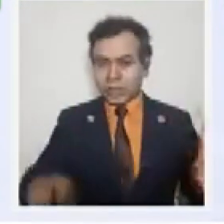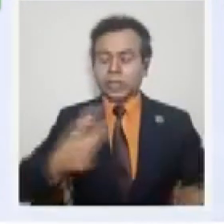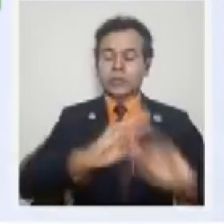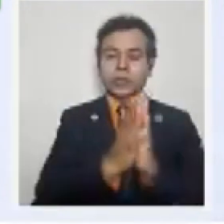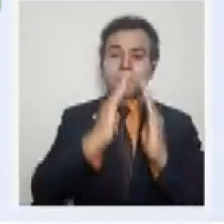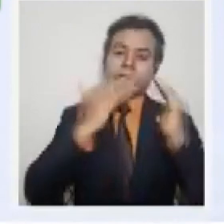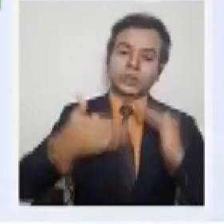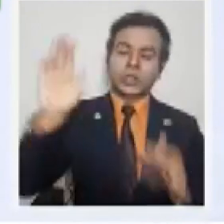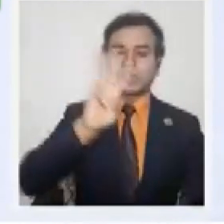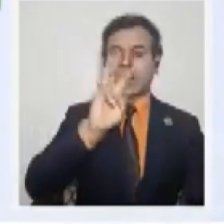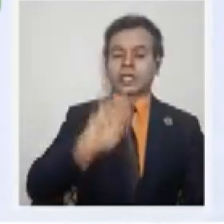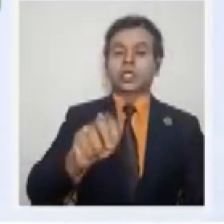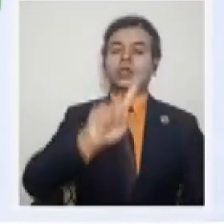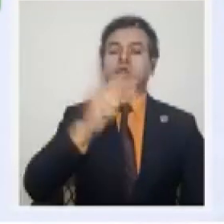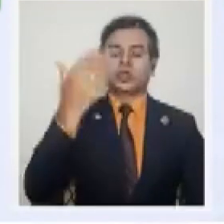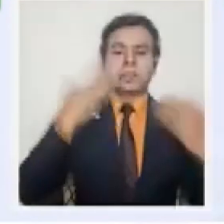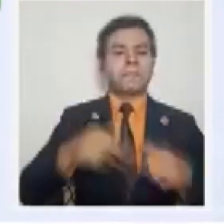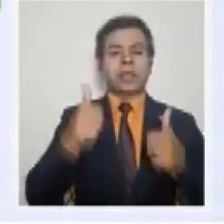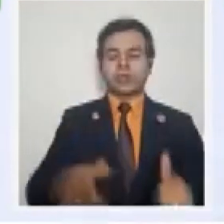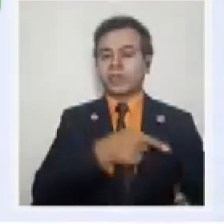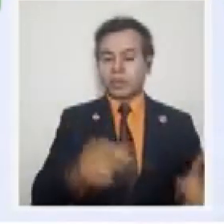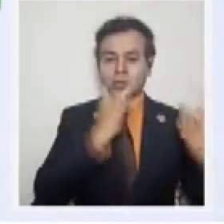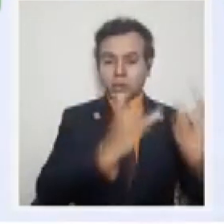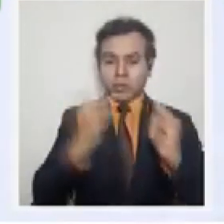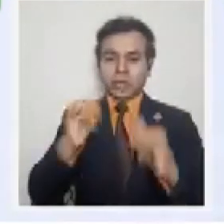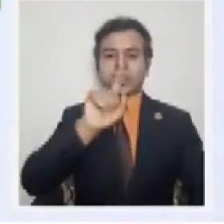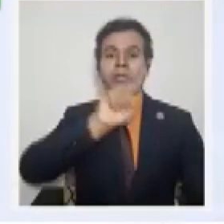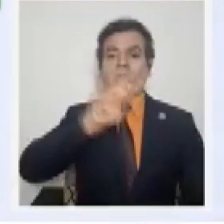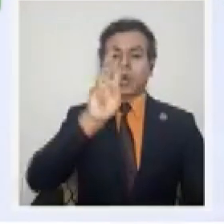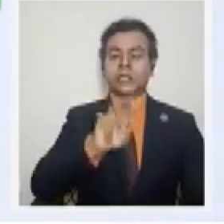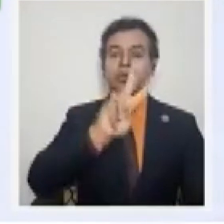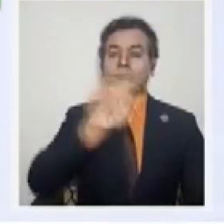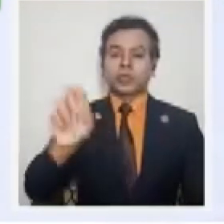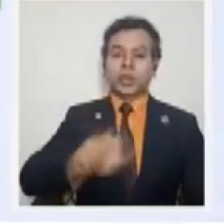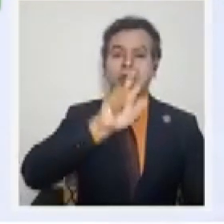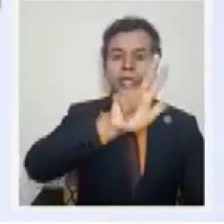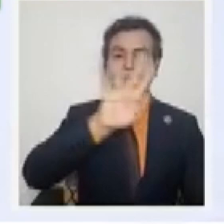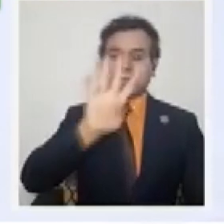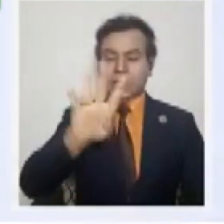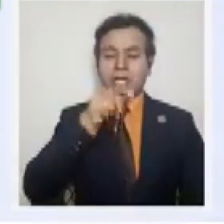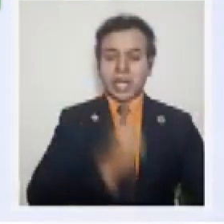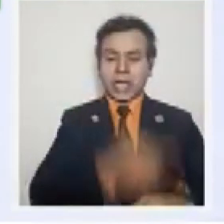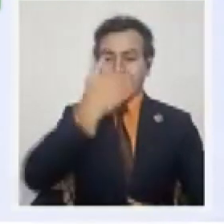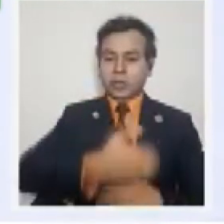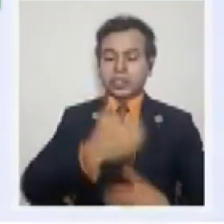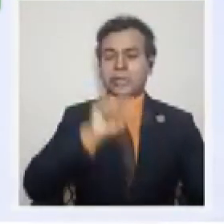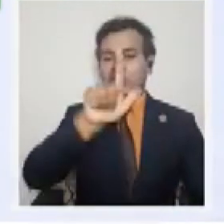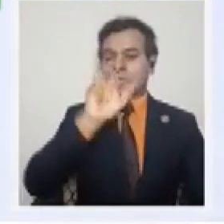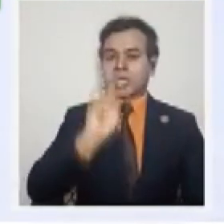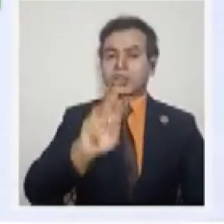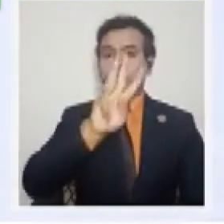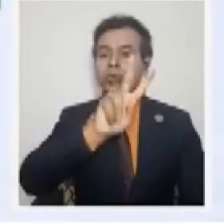আইসোলেশনে আছেন 5,794 জন, এ পর্যন্ত ছাড় পেয়েছেন 3,016 জন। মোট আইসোলেশন শয্যা